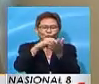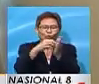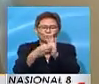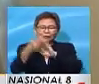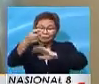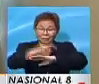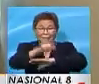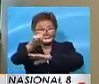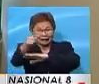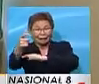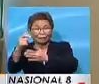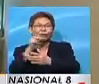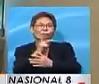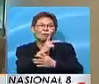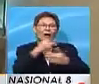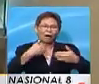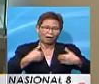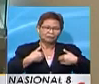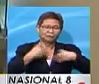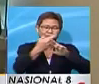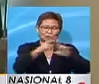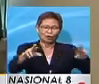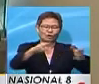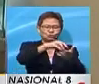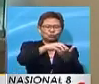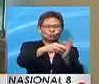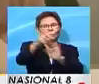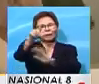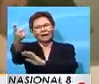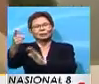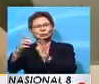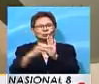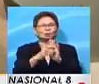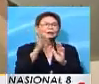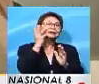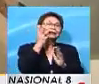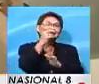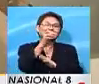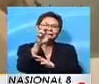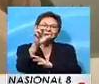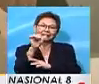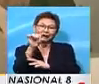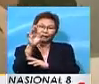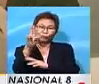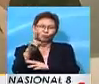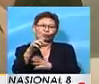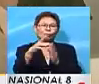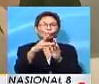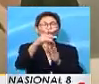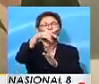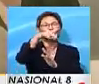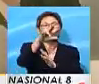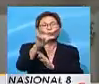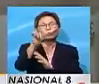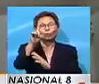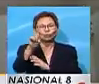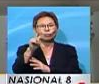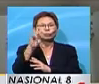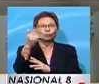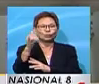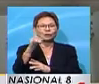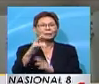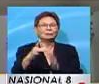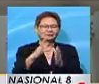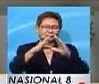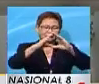tradisional kafe ini turut menyediakan beberapa juadah lain seperti nasi kerabu pulut kuning dan rendang nasi lemak bihun